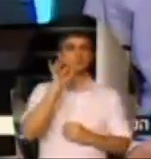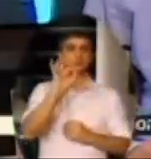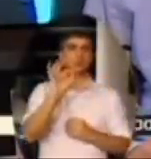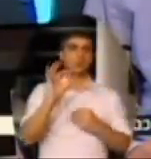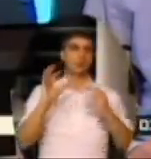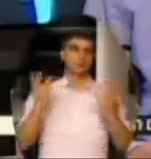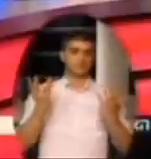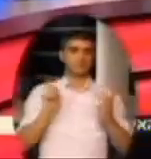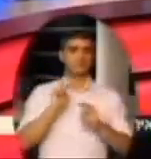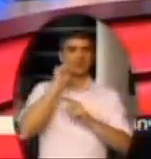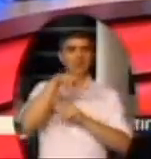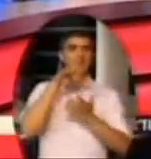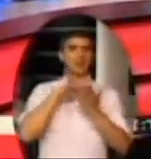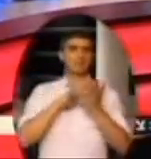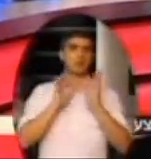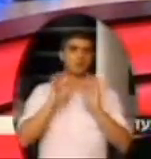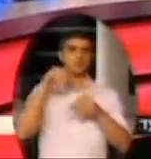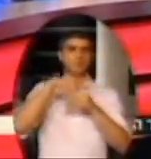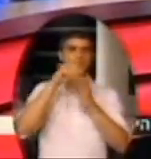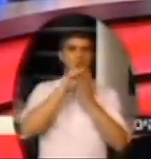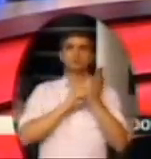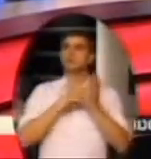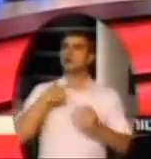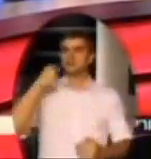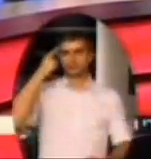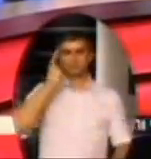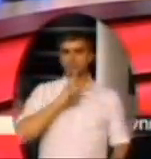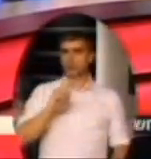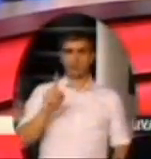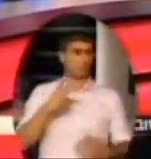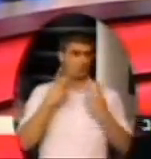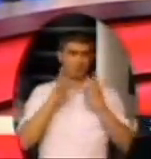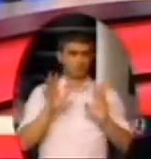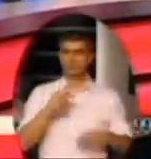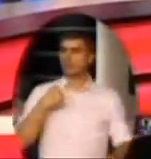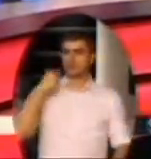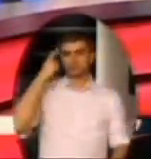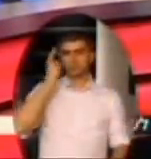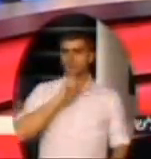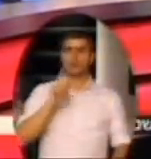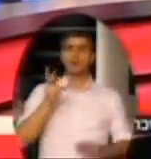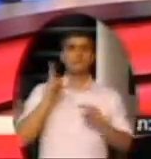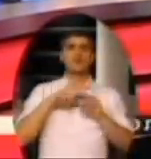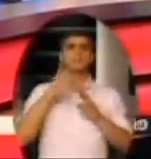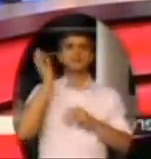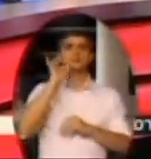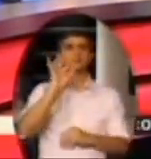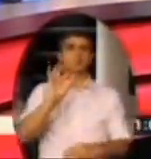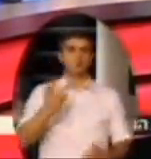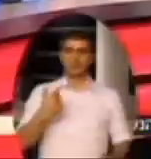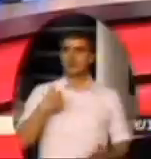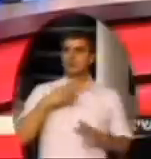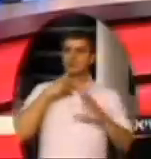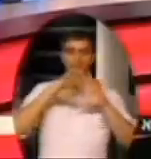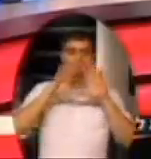שלך להגיע למקום ריאלי ברשימה אני מעריך שלא שזה לא משנה אני מעריך שלא אני מ בסופו של דבר